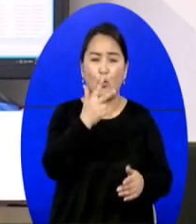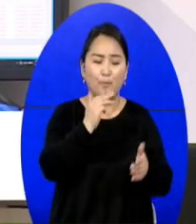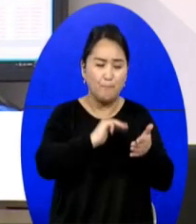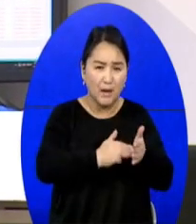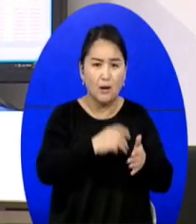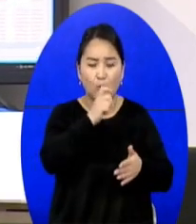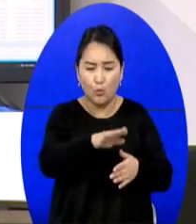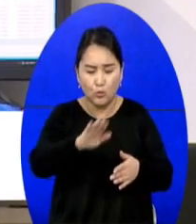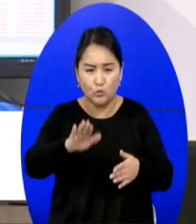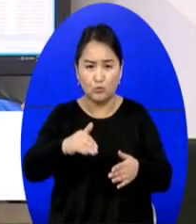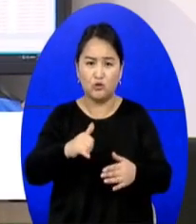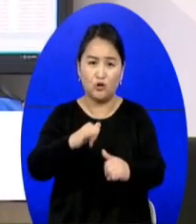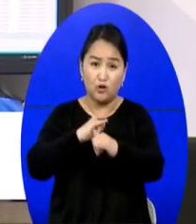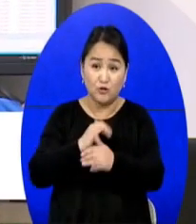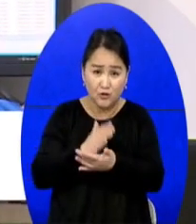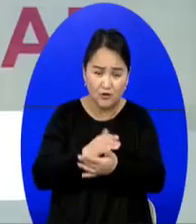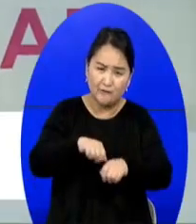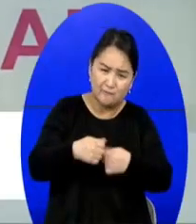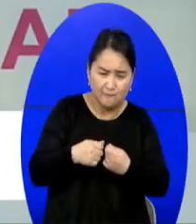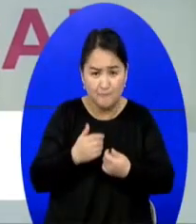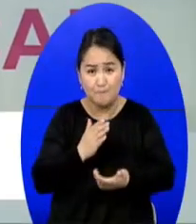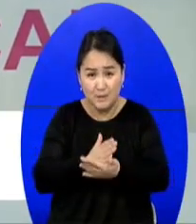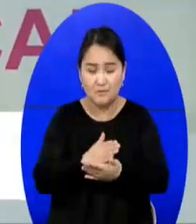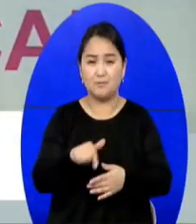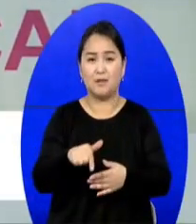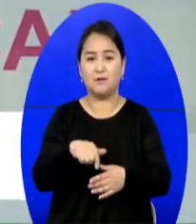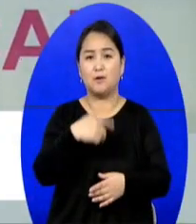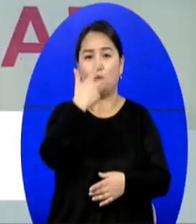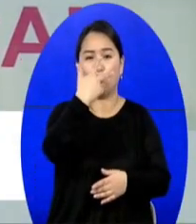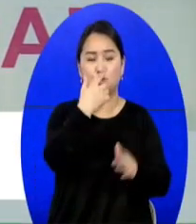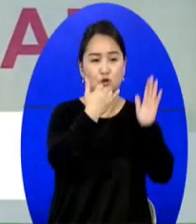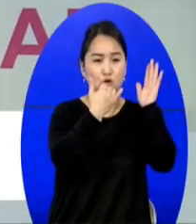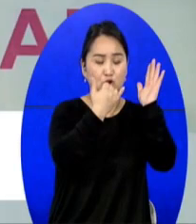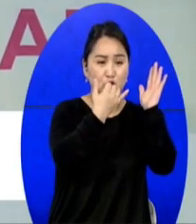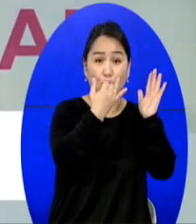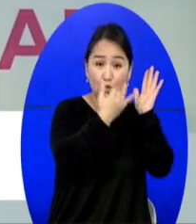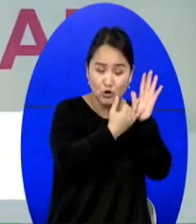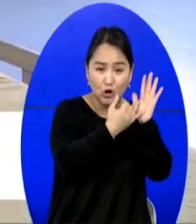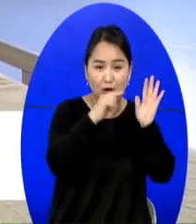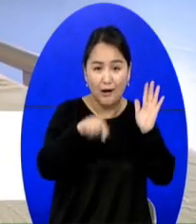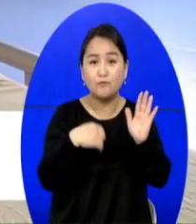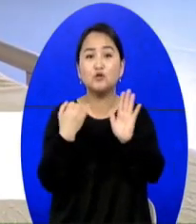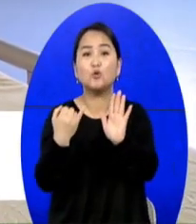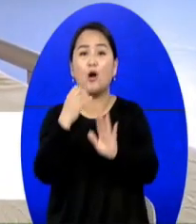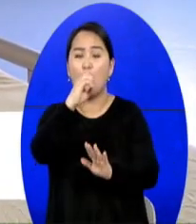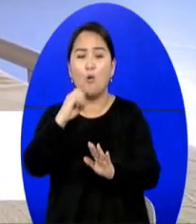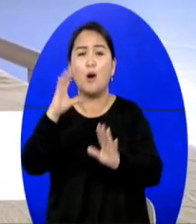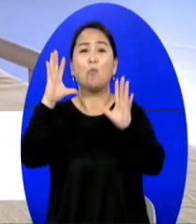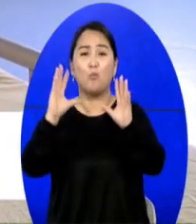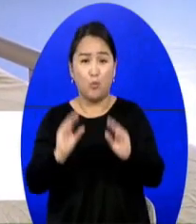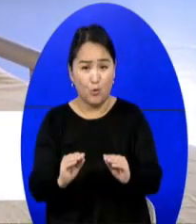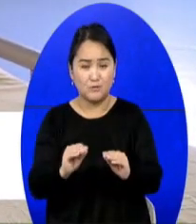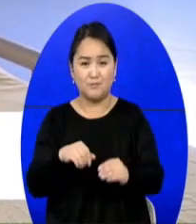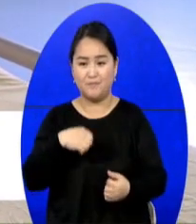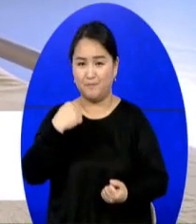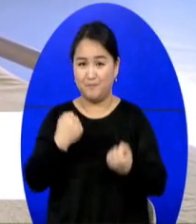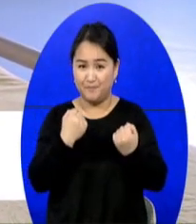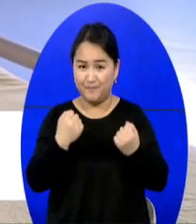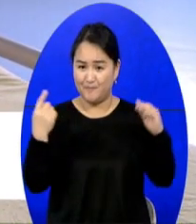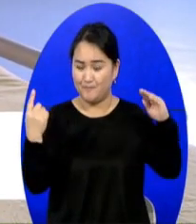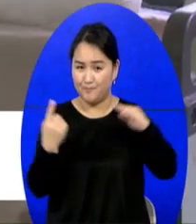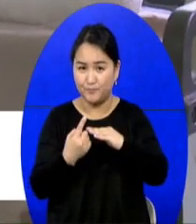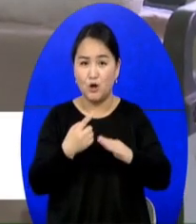сард 1877 хүүхэд эмчлүүлсэн байна. Энэ бол 37.6 хувиар буурсан үзүүлэлт юм а. Мөн зам тээврийн ослоор 902 хүн гэмтсэн